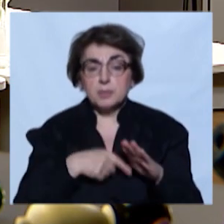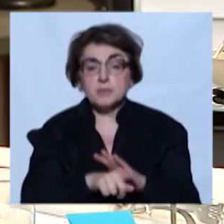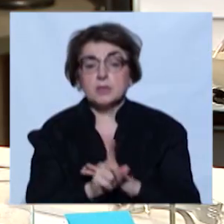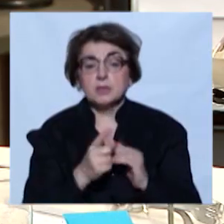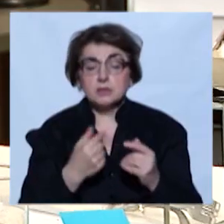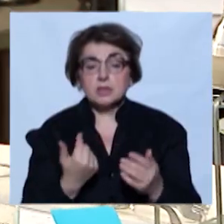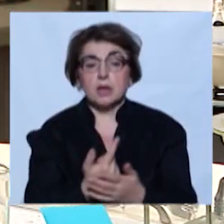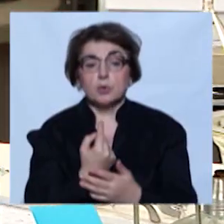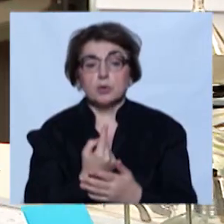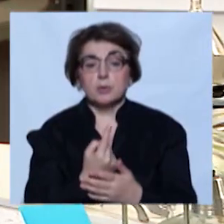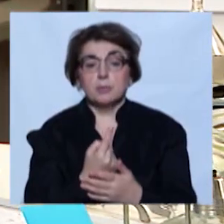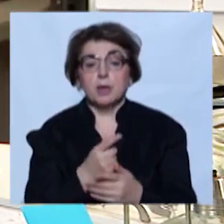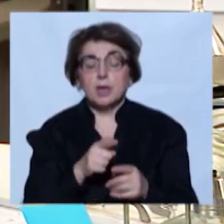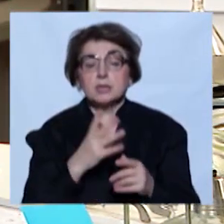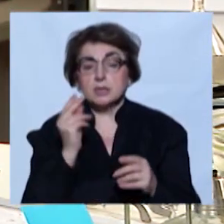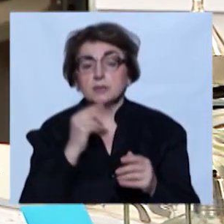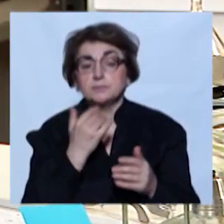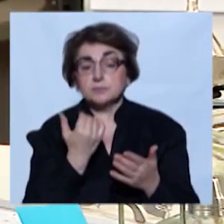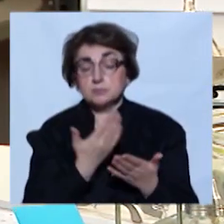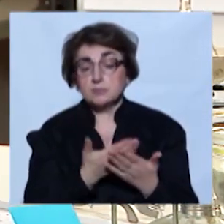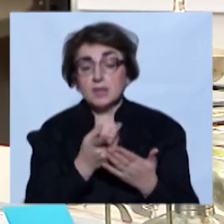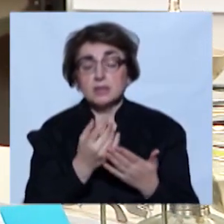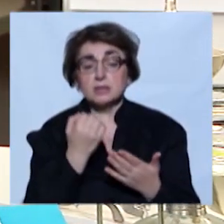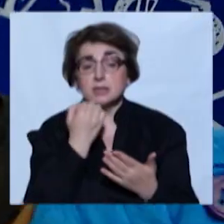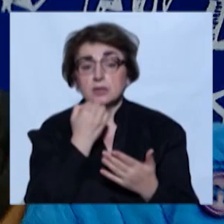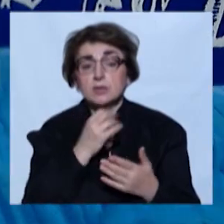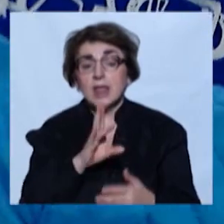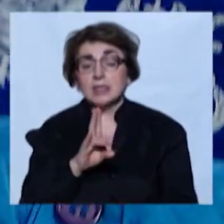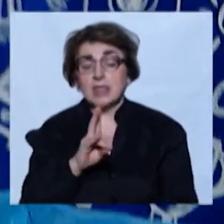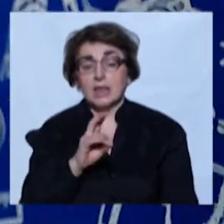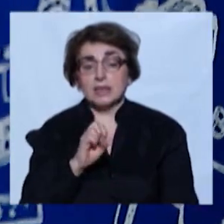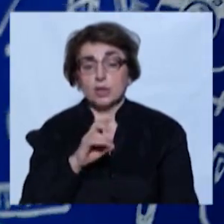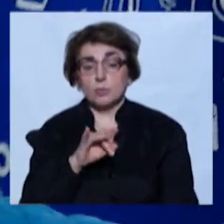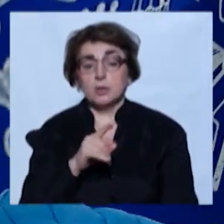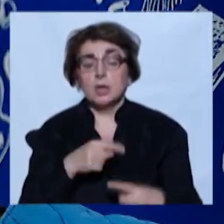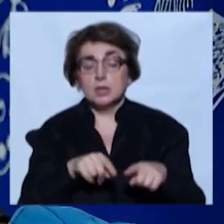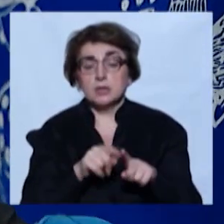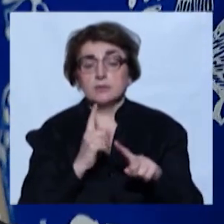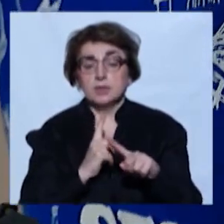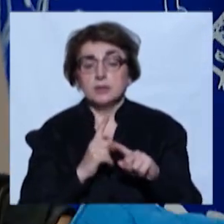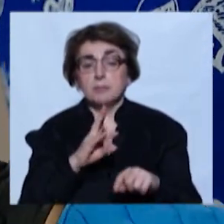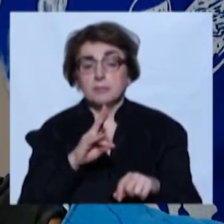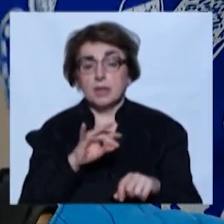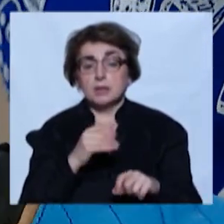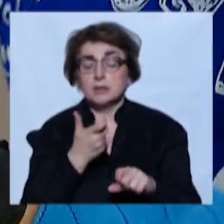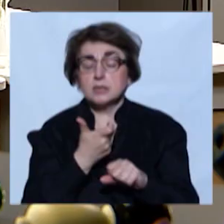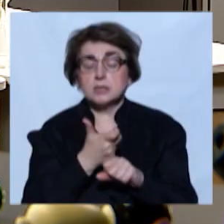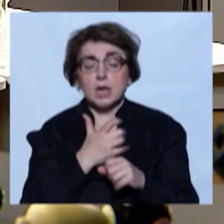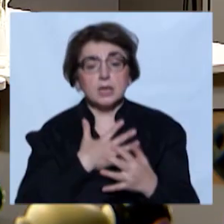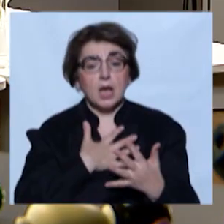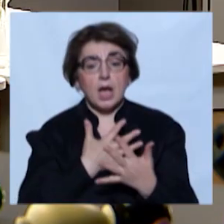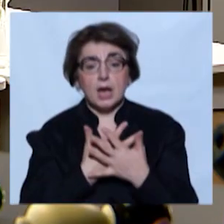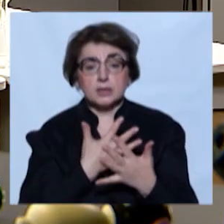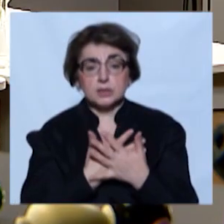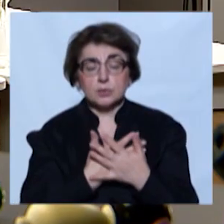წარმოქმნიან. გავიცნოთ ეს ნივთიერებები. მაგალითად, მე მაქვს ნატრიუმი, მეტალი ნატრიუმი, რომელიც ძალიან დიდი